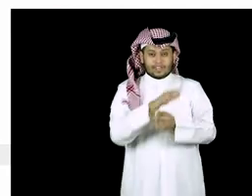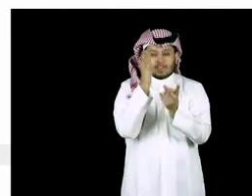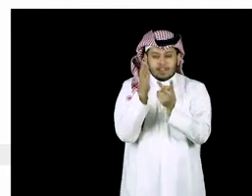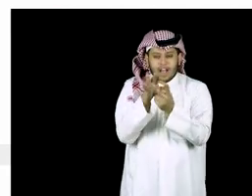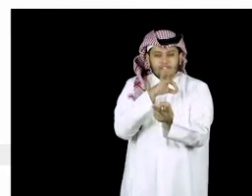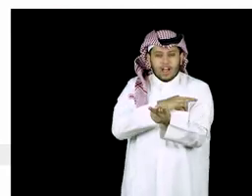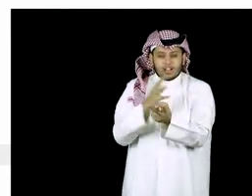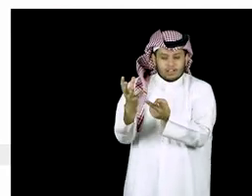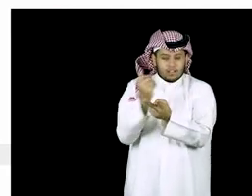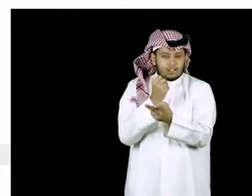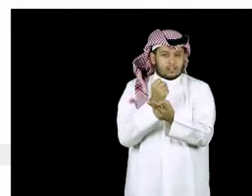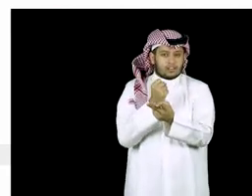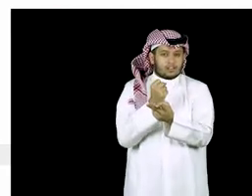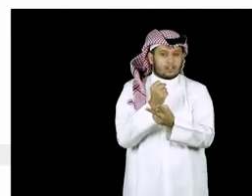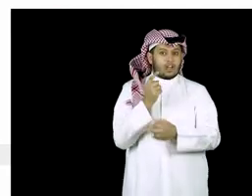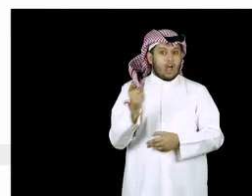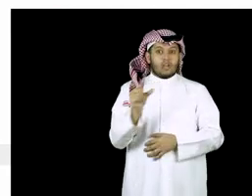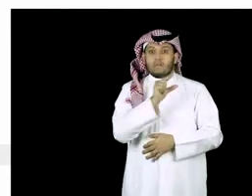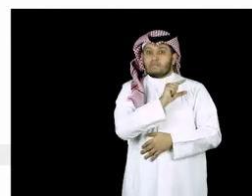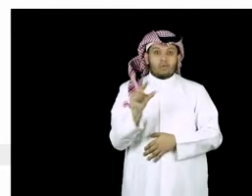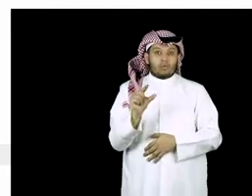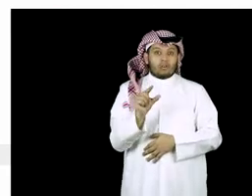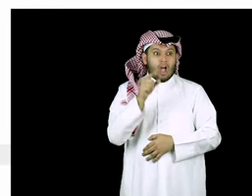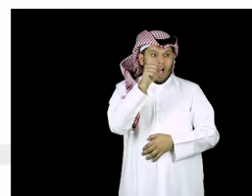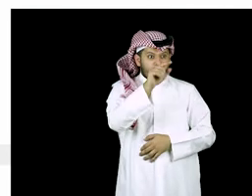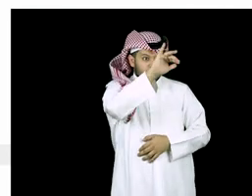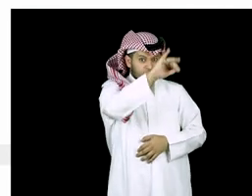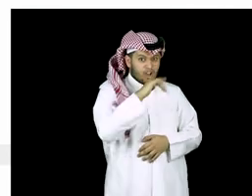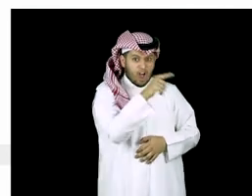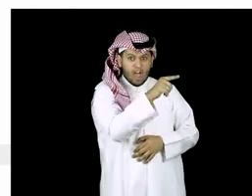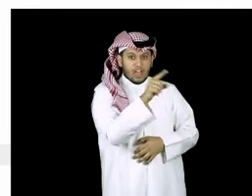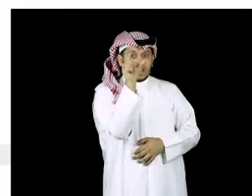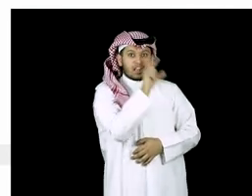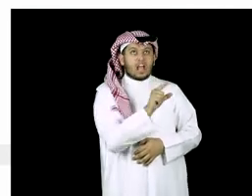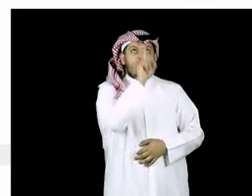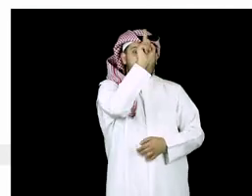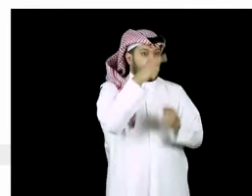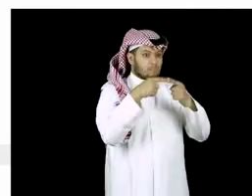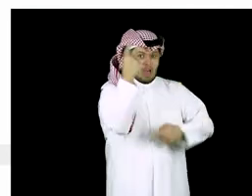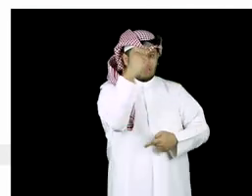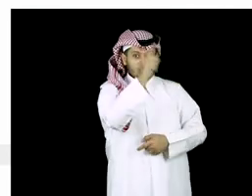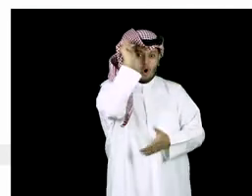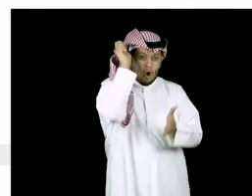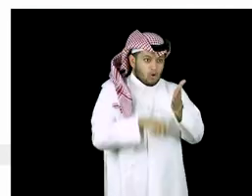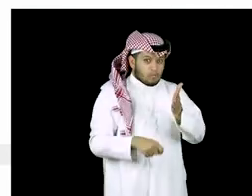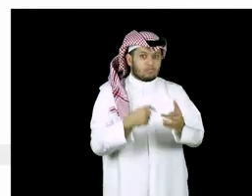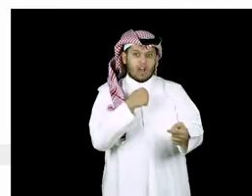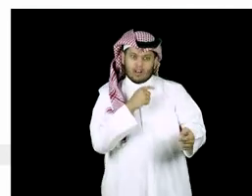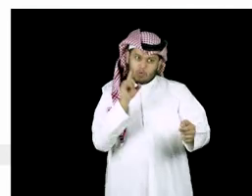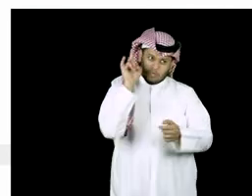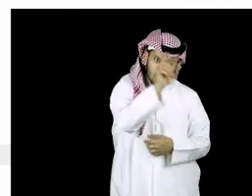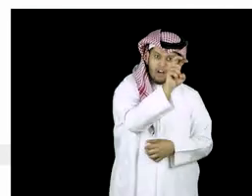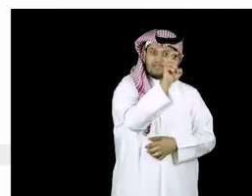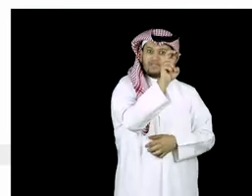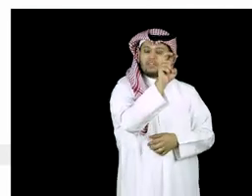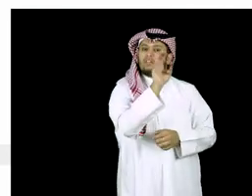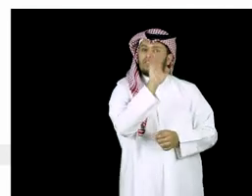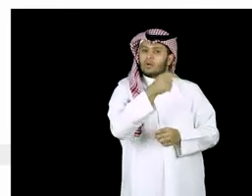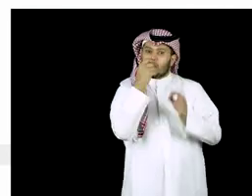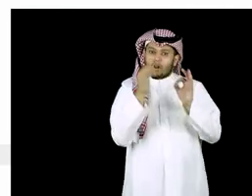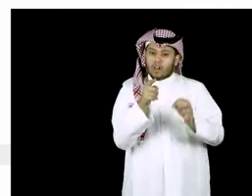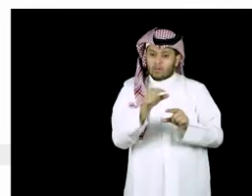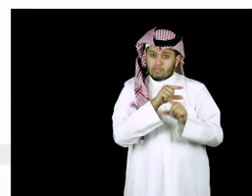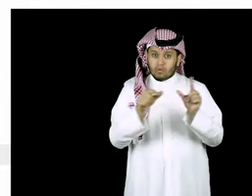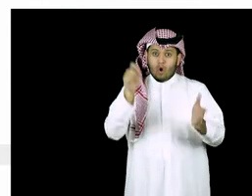الجانب الثاني الإنكار على من لم يحكم بما أنزل الله. قال الله تعالى: